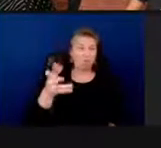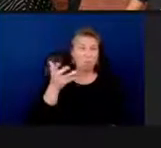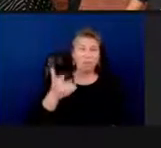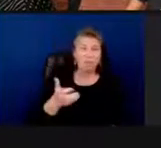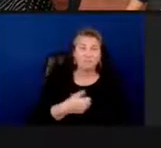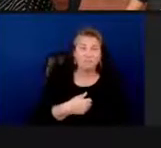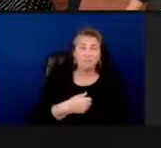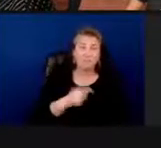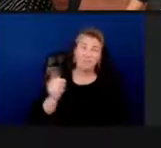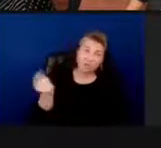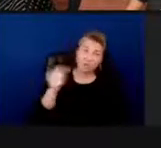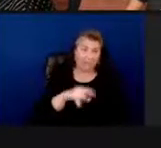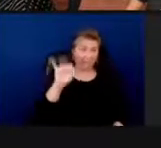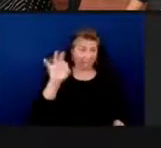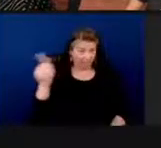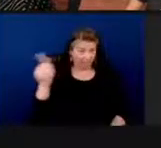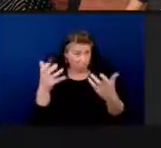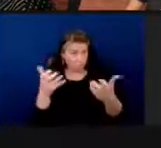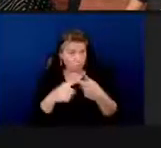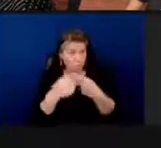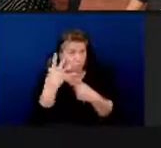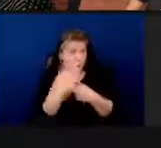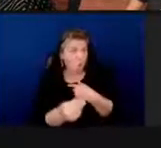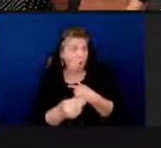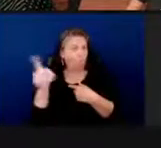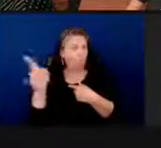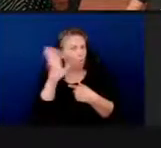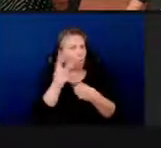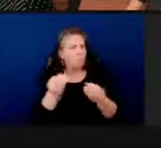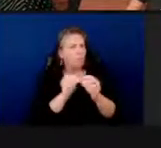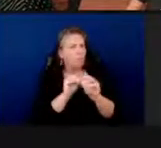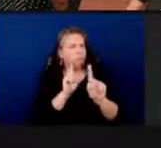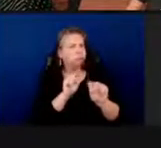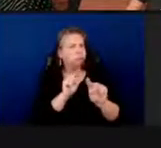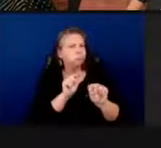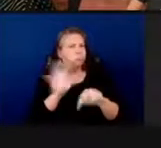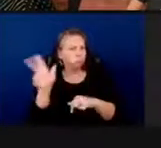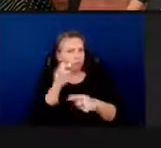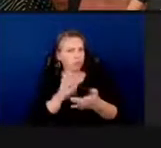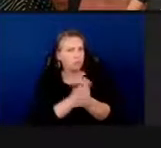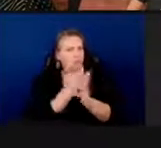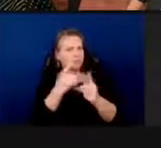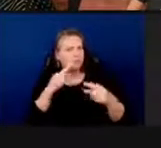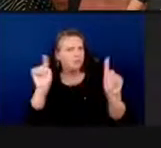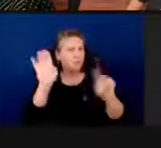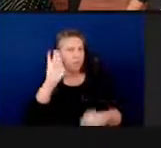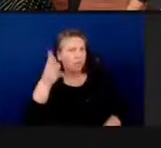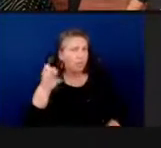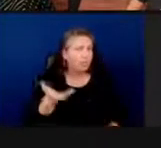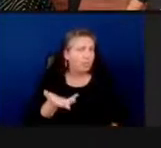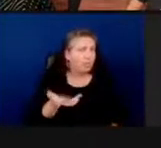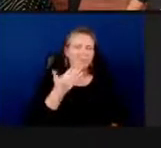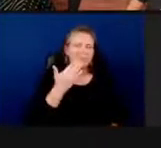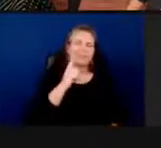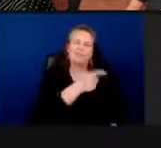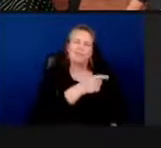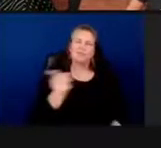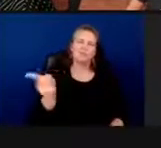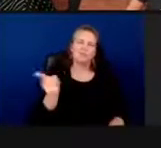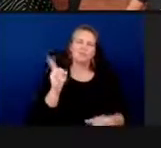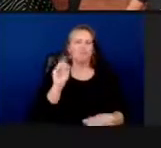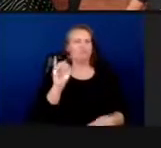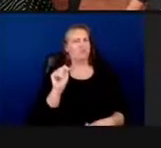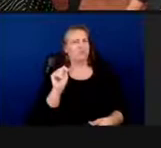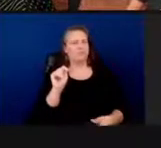kwamba wanafunzi huitokea ama huishia kuwa wale kile ambacho wamezoeshwa